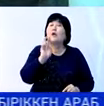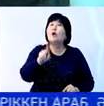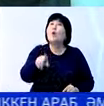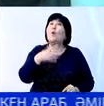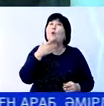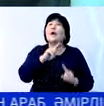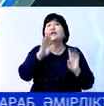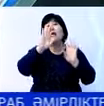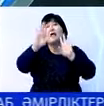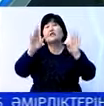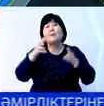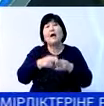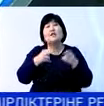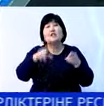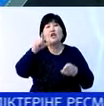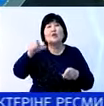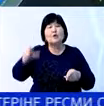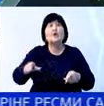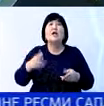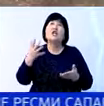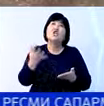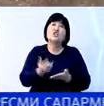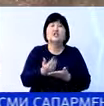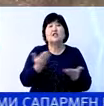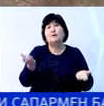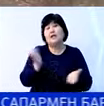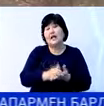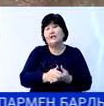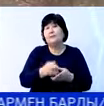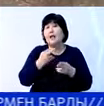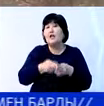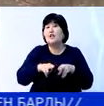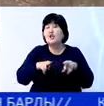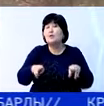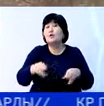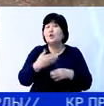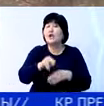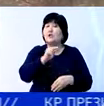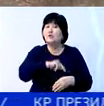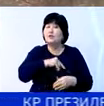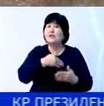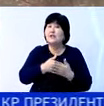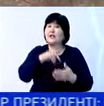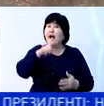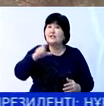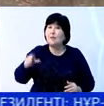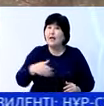ондағы экспонаттармен теміржолшылардың жетістіктерімен танысты. Теміржол саласындағы жұмыс істейтін азаматтар